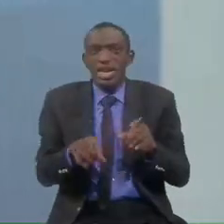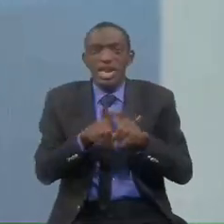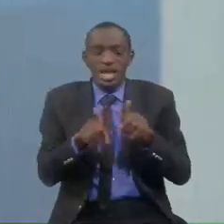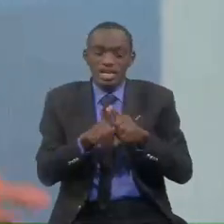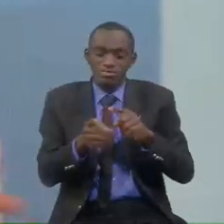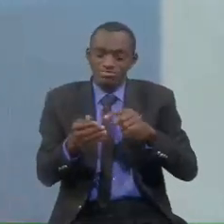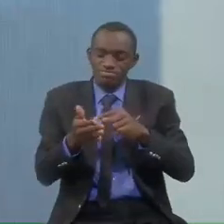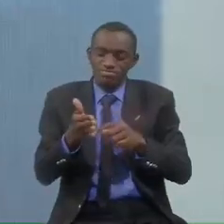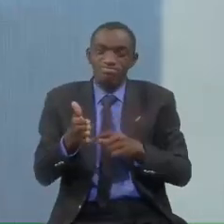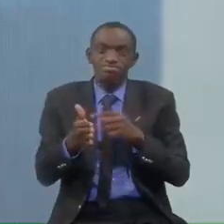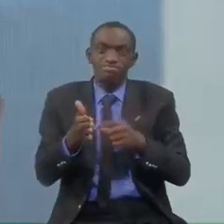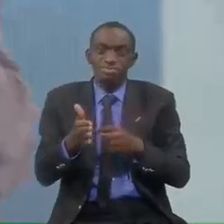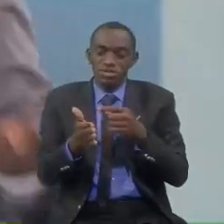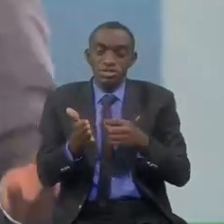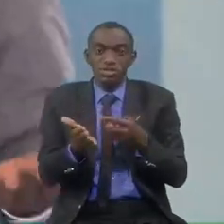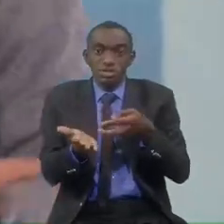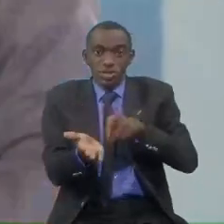sur nos cellules